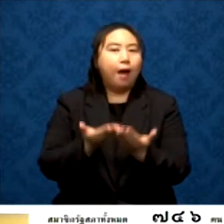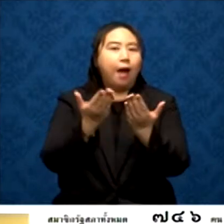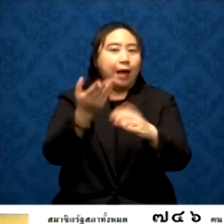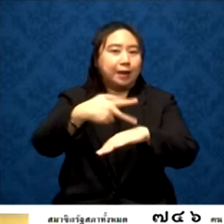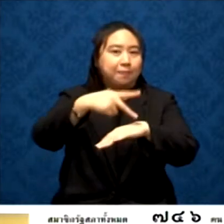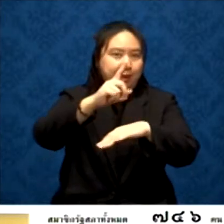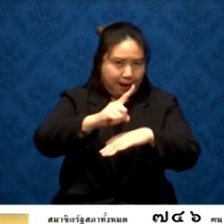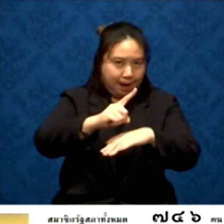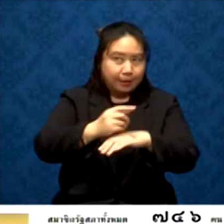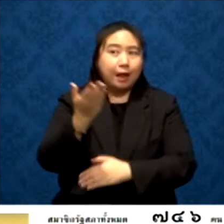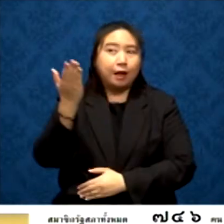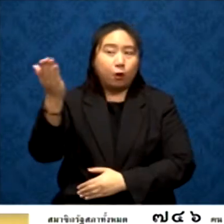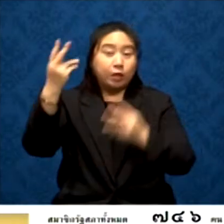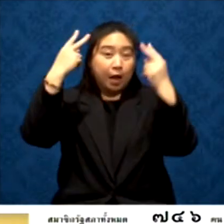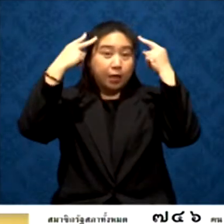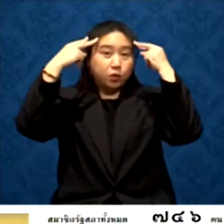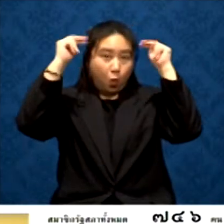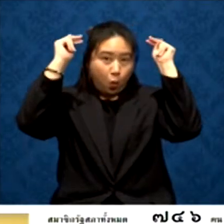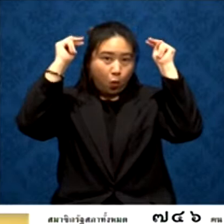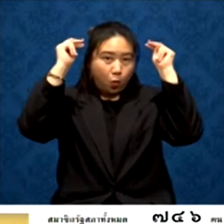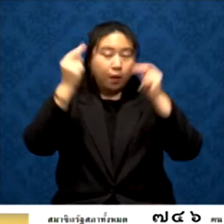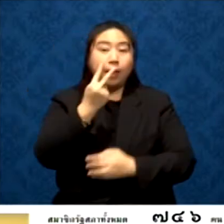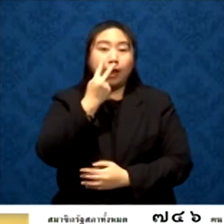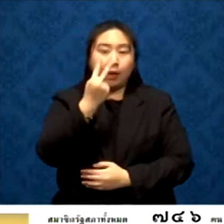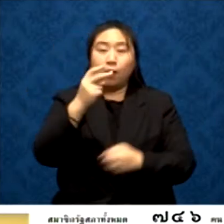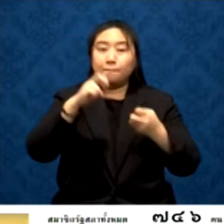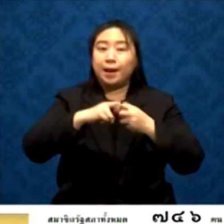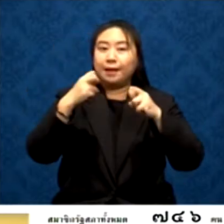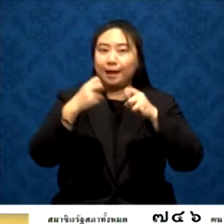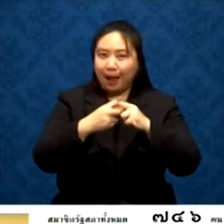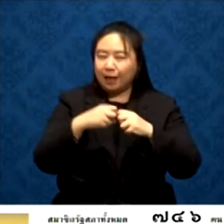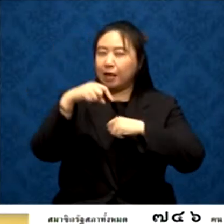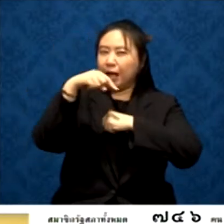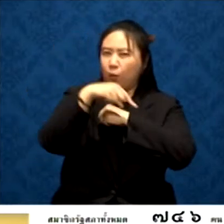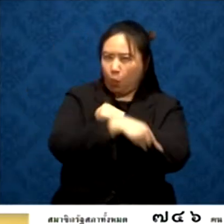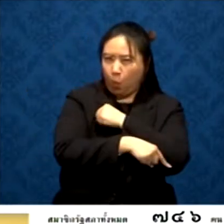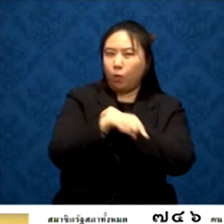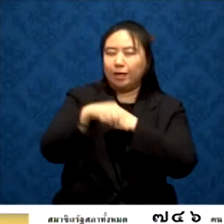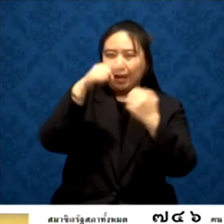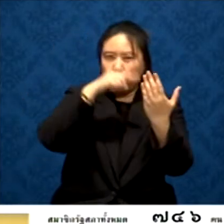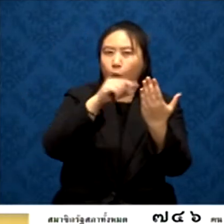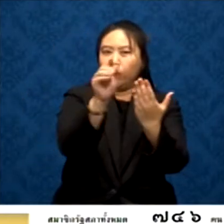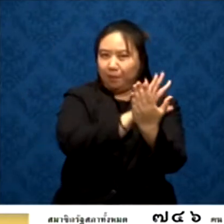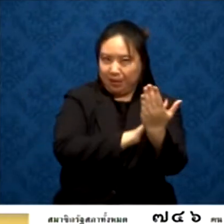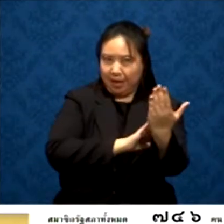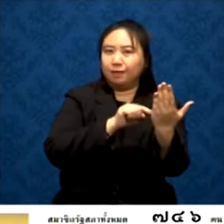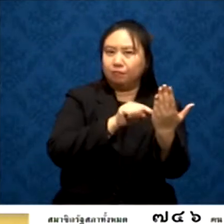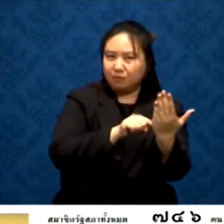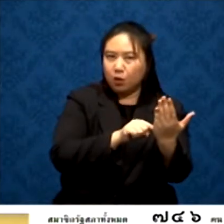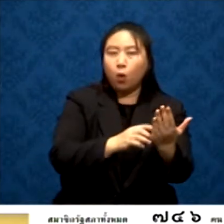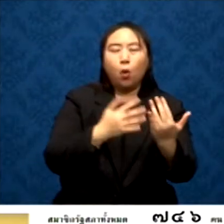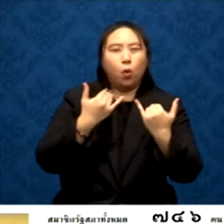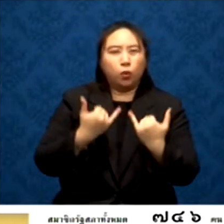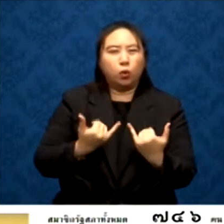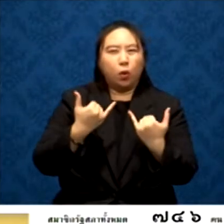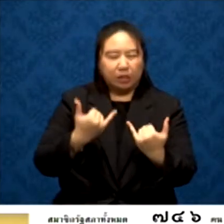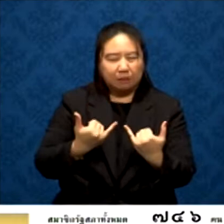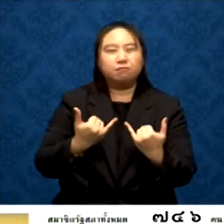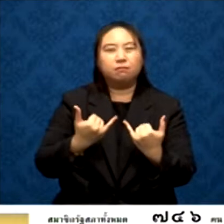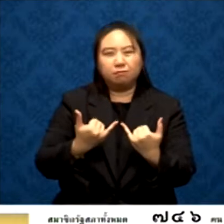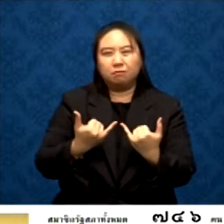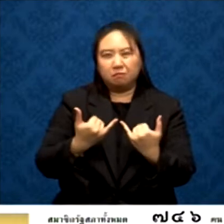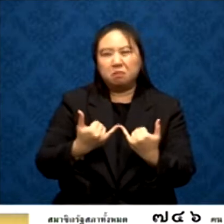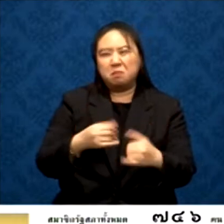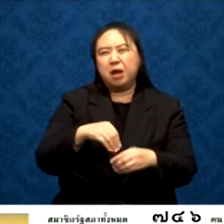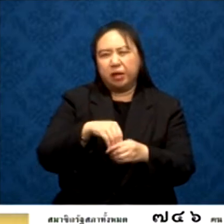และท่านนายกเห็นว่าปัญหาการทุจริตคอร์รัปชันในประเทศไทยมันยังลากลึก